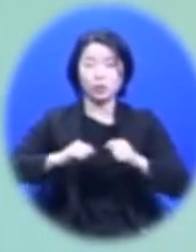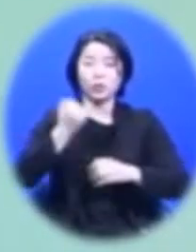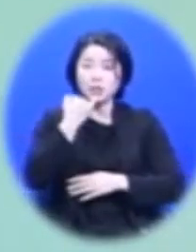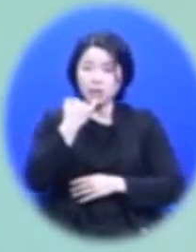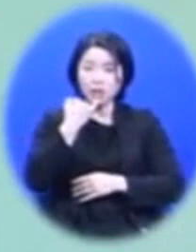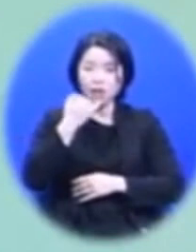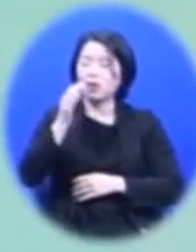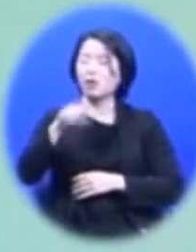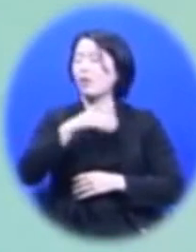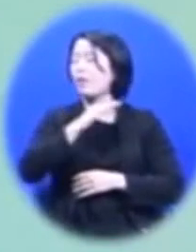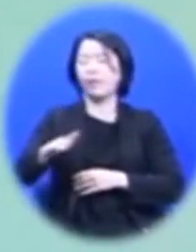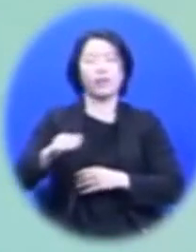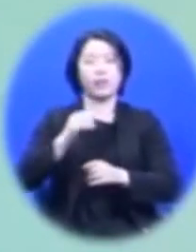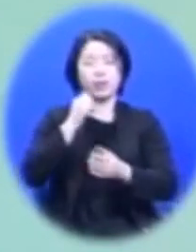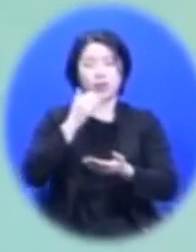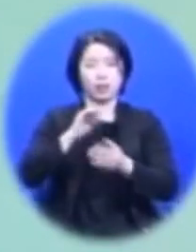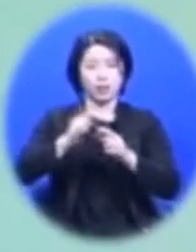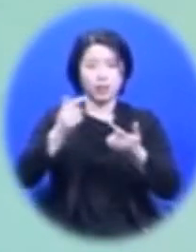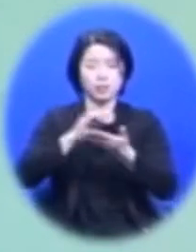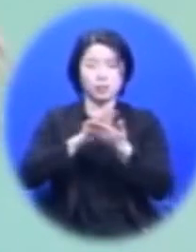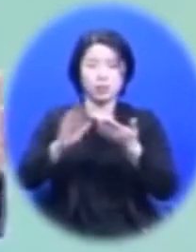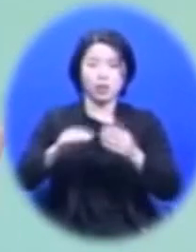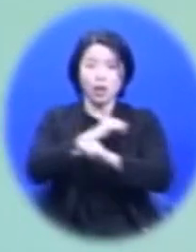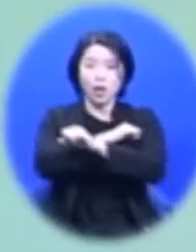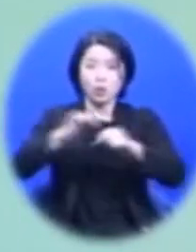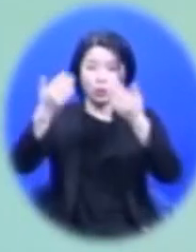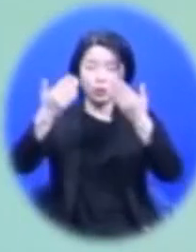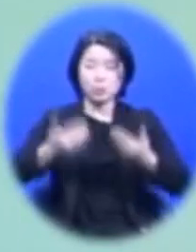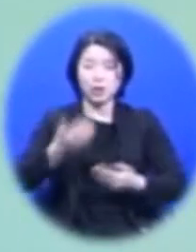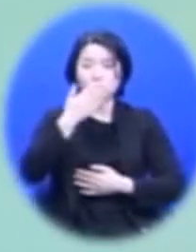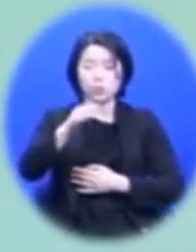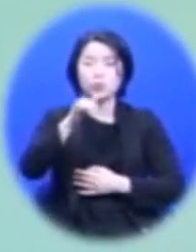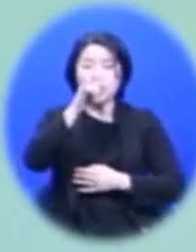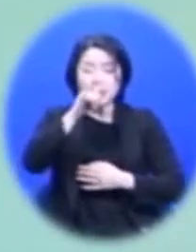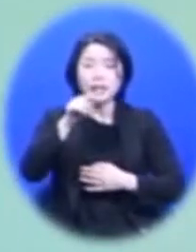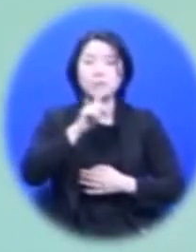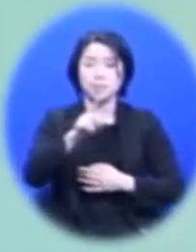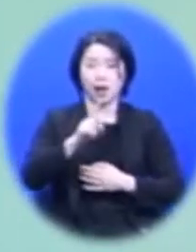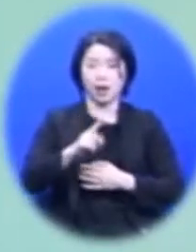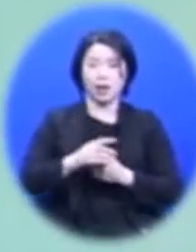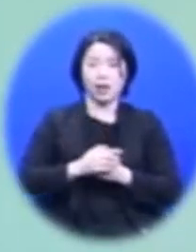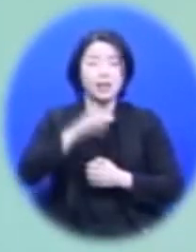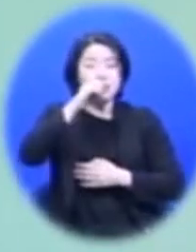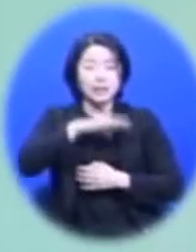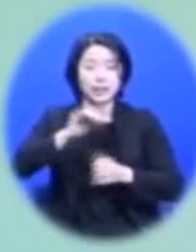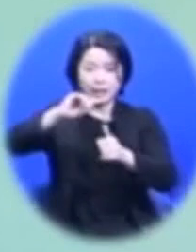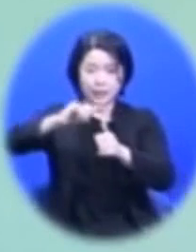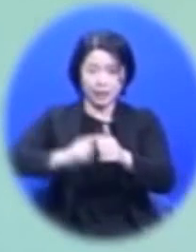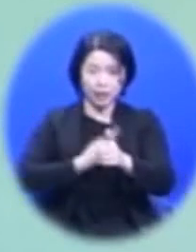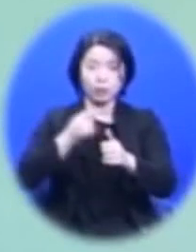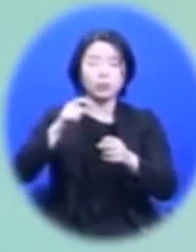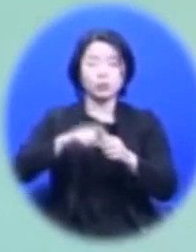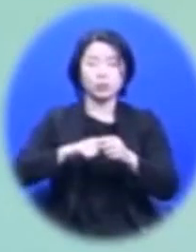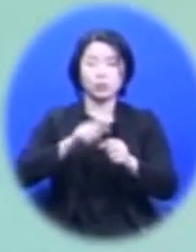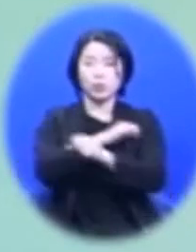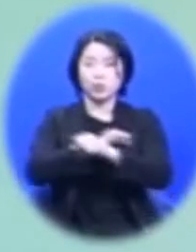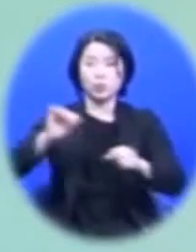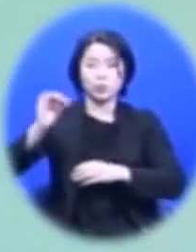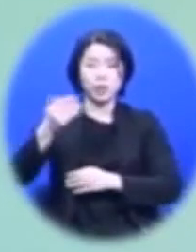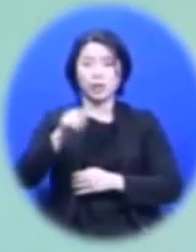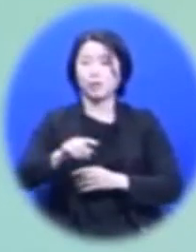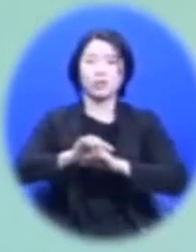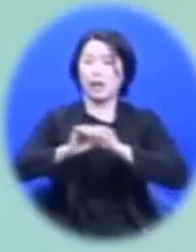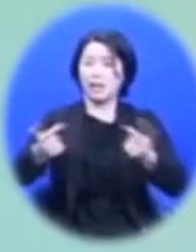그런 말이 아닙니다. 용서받을 수 있다는 말이지 그냥 자동적으로 용서가 된다는 거